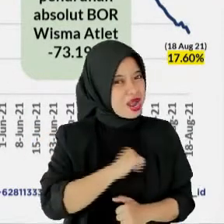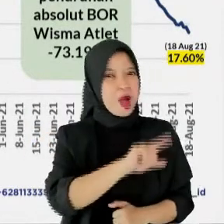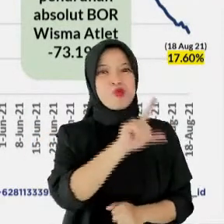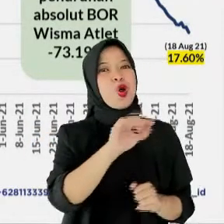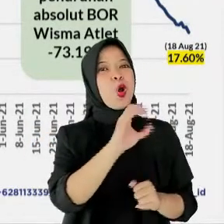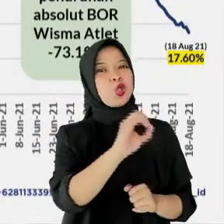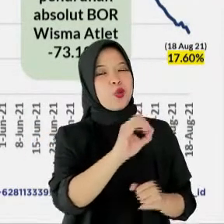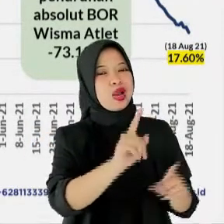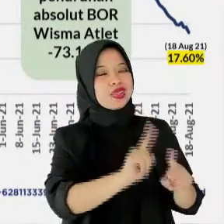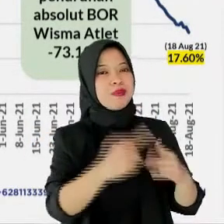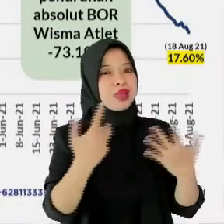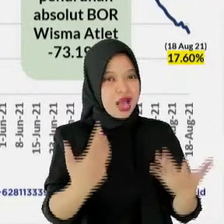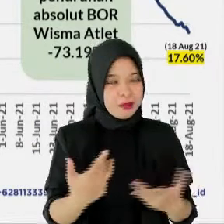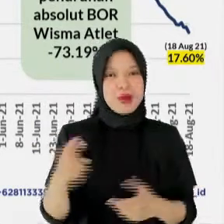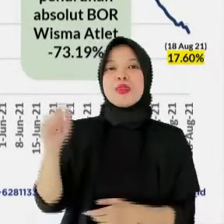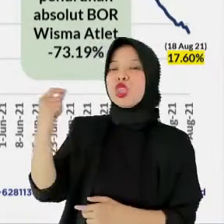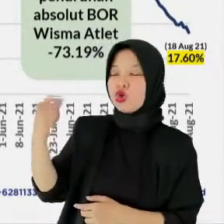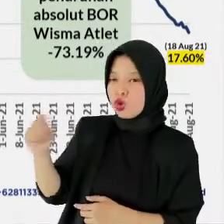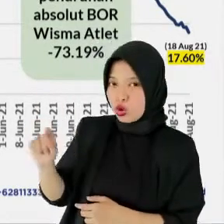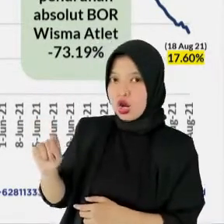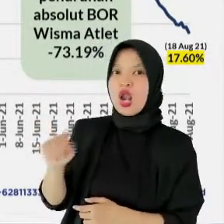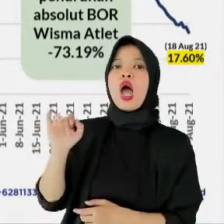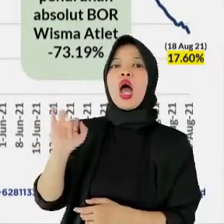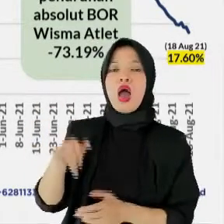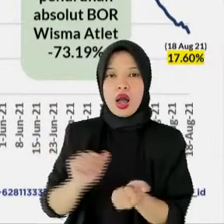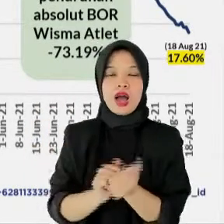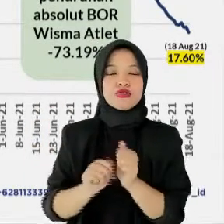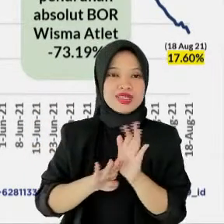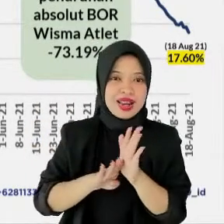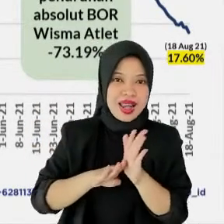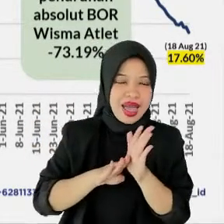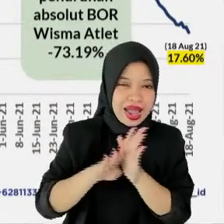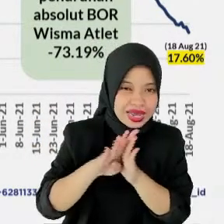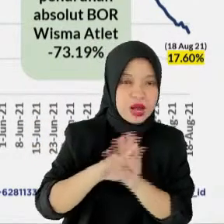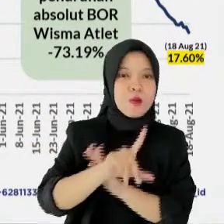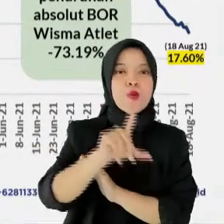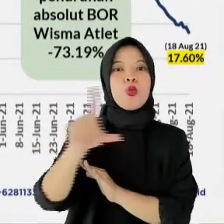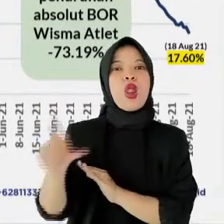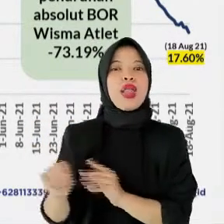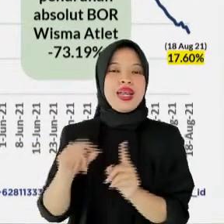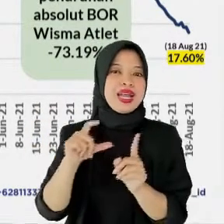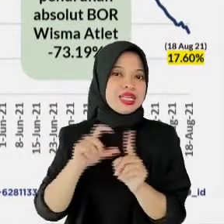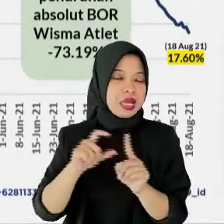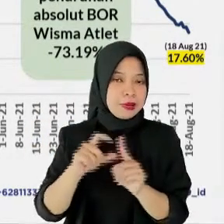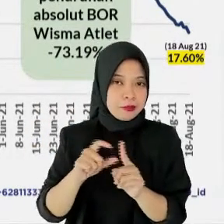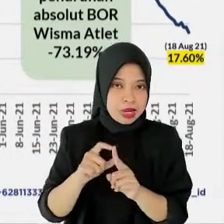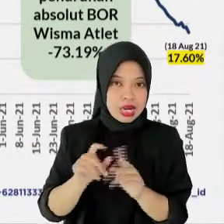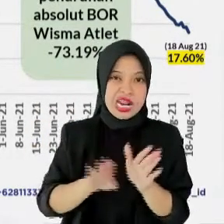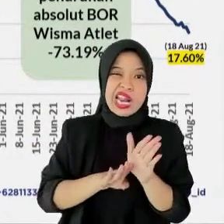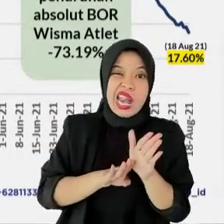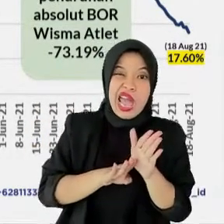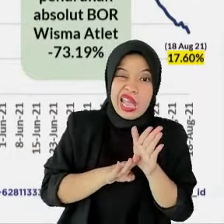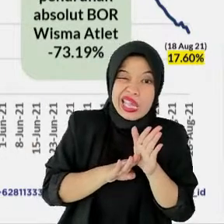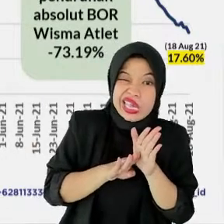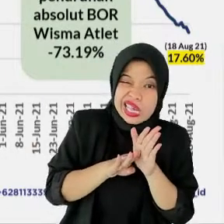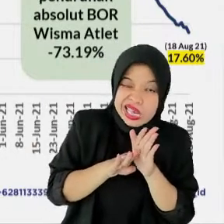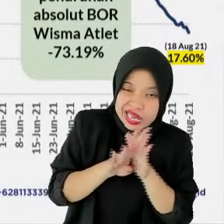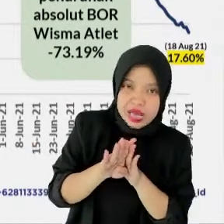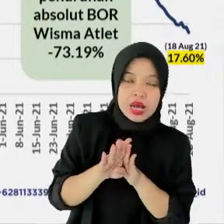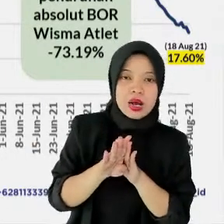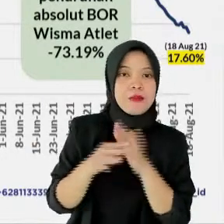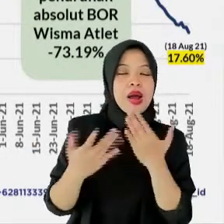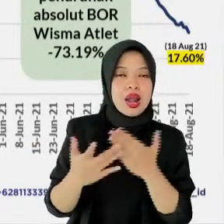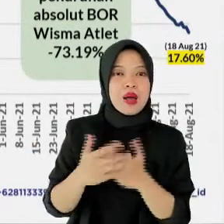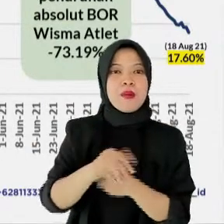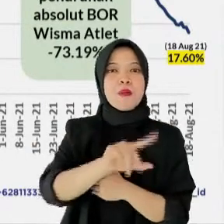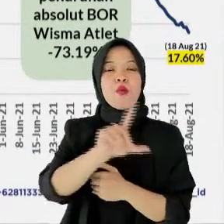di Oktober, tapi kemudian terjadi kenaikan kasus di bulan Desember. Ini mulai naik di bulan